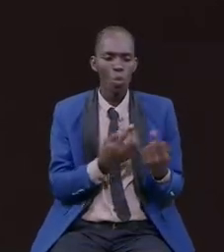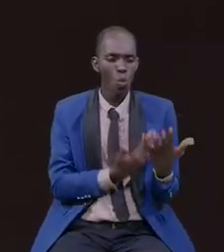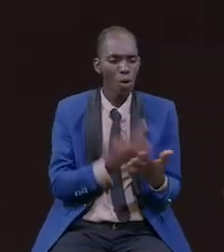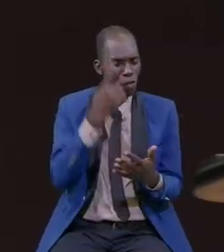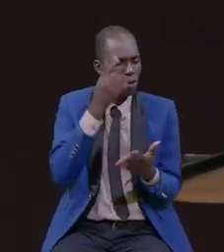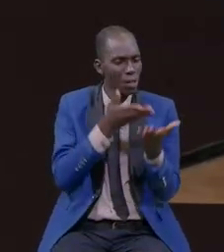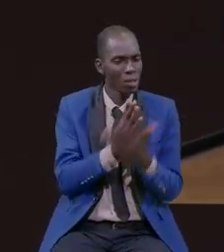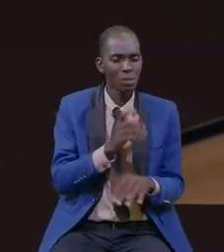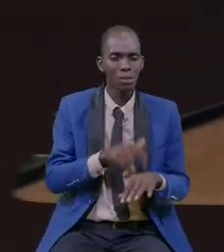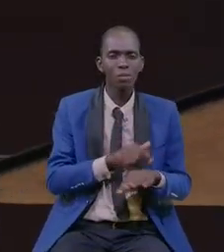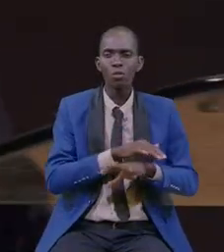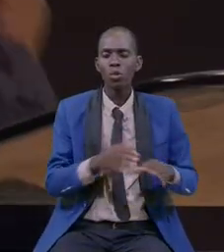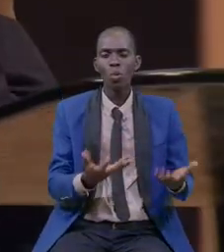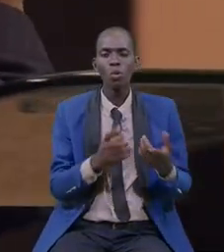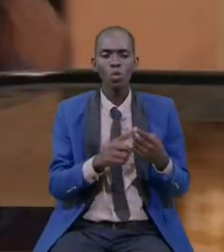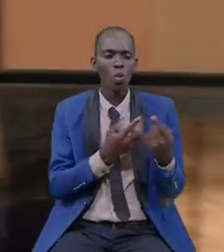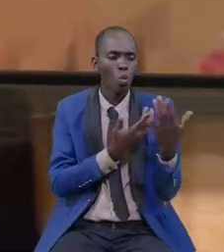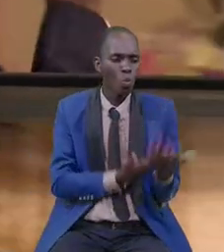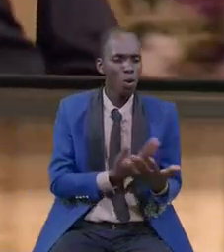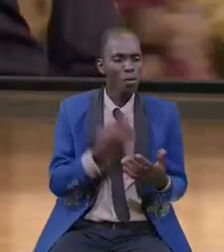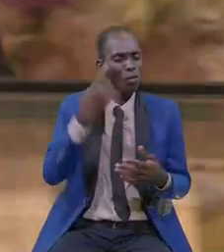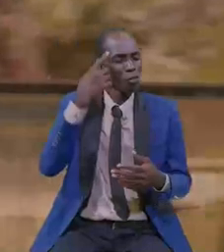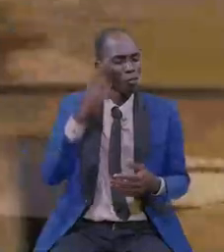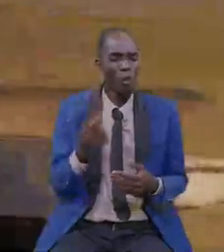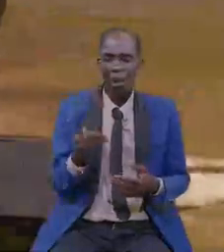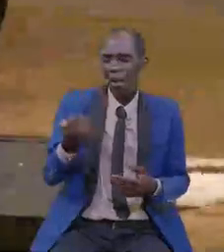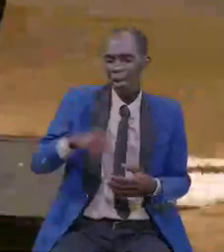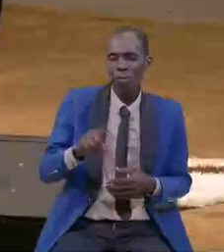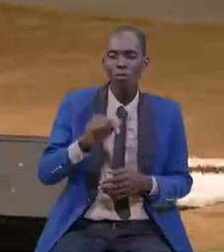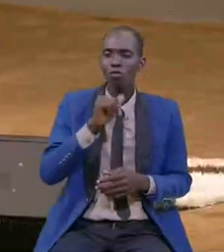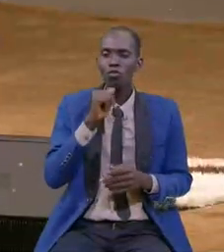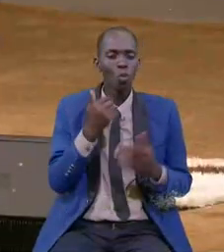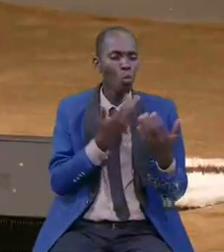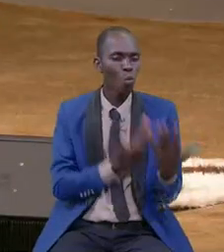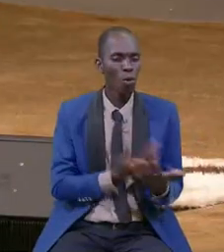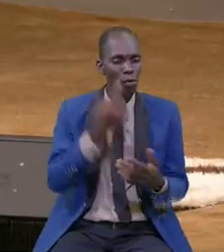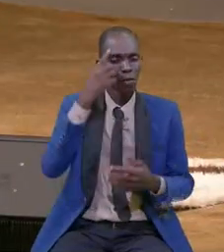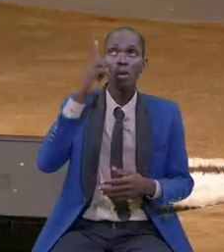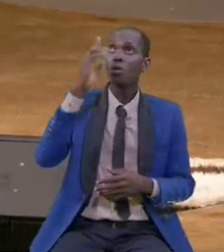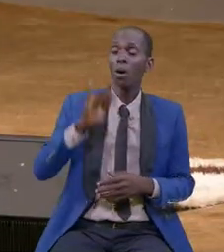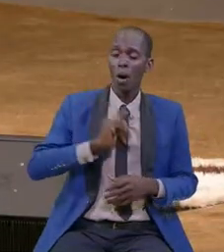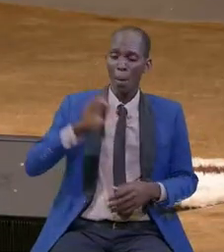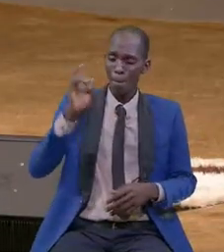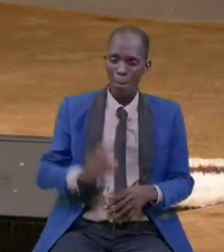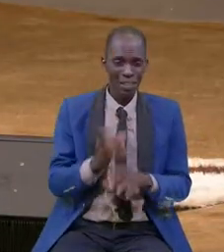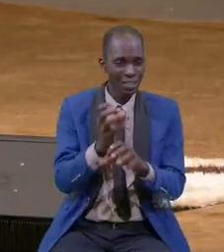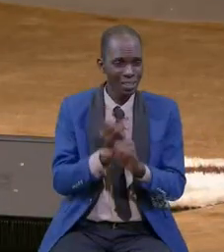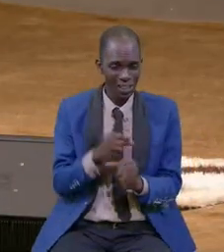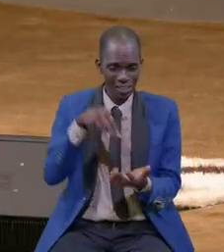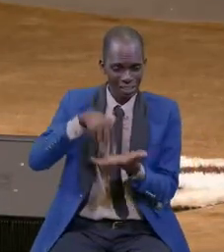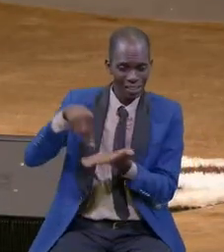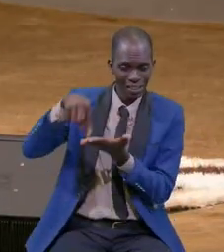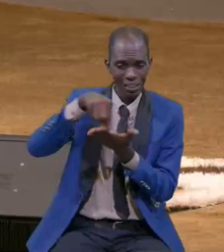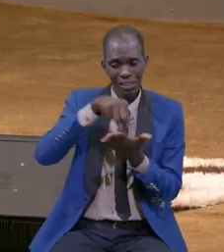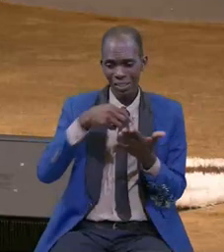pas attendre qui que ce soit il ne veut pas attendre Dieu il doit posséder la chose maintenant et ici et il va